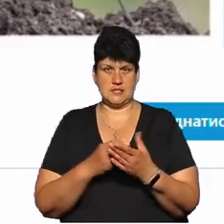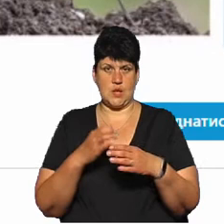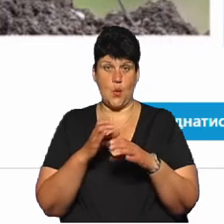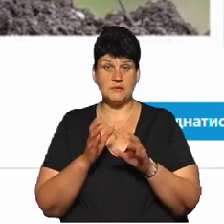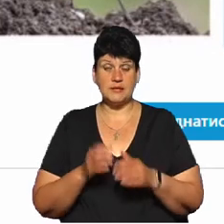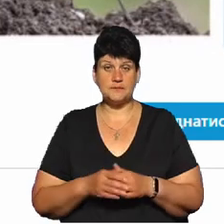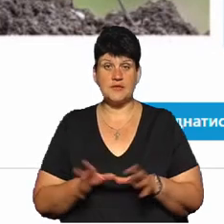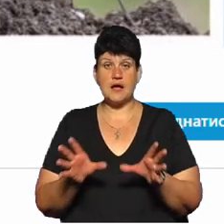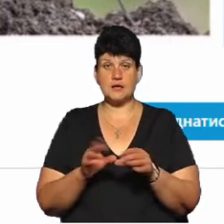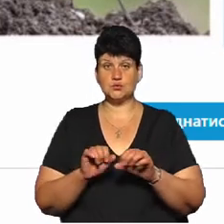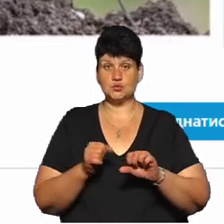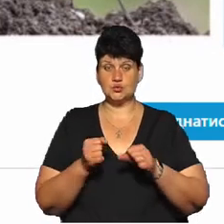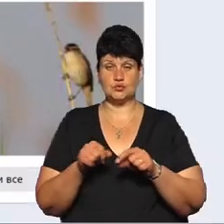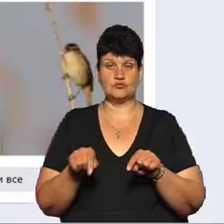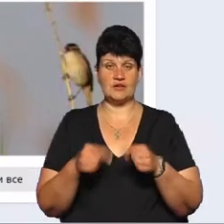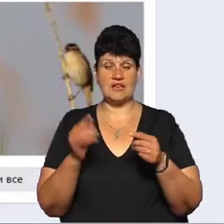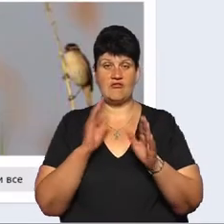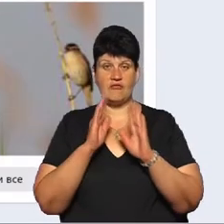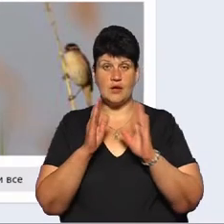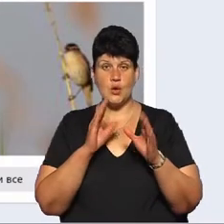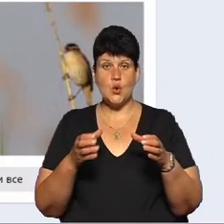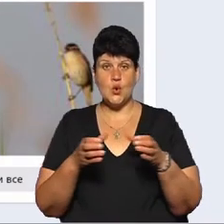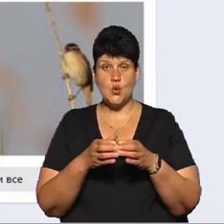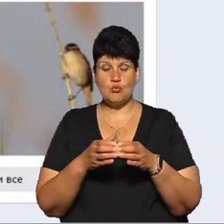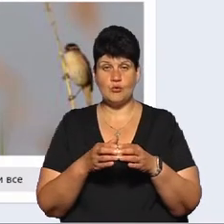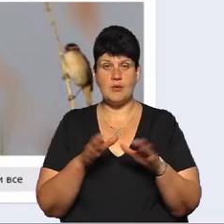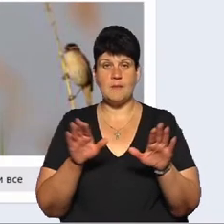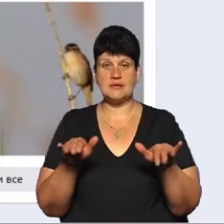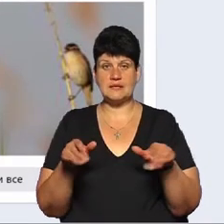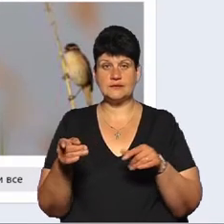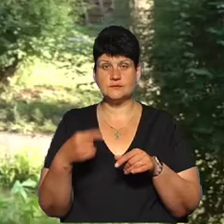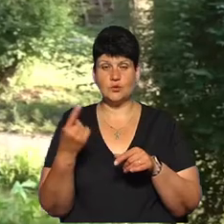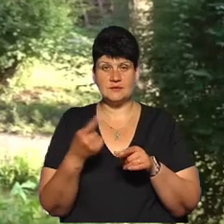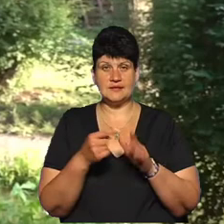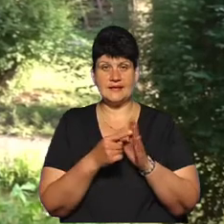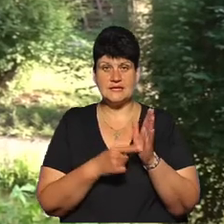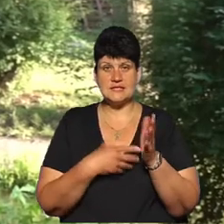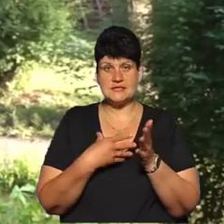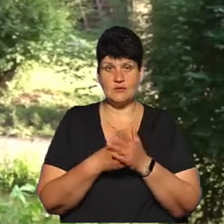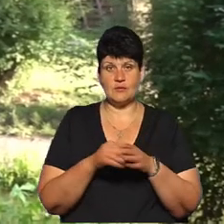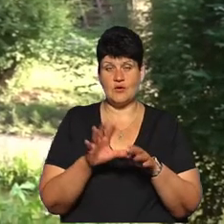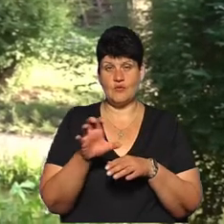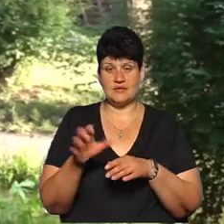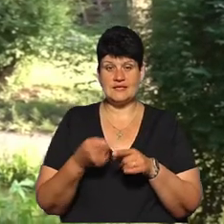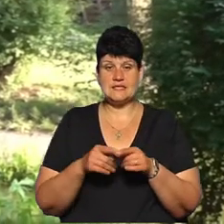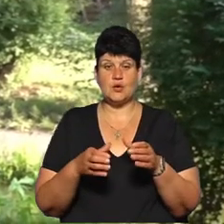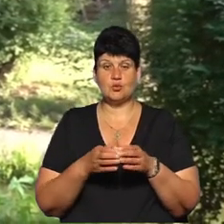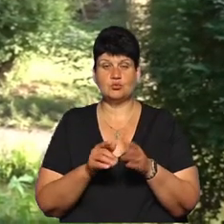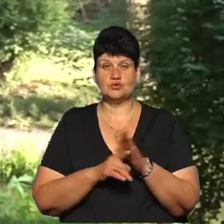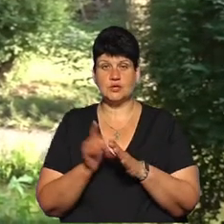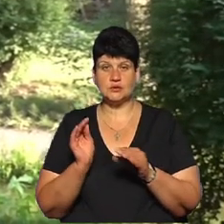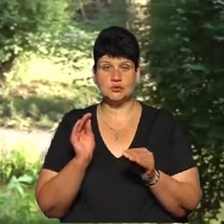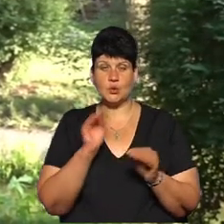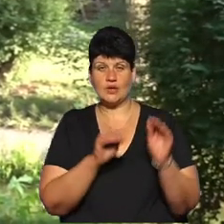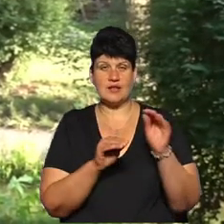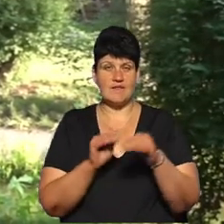вони створили у Фейсбуці групу «Птахи Тернопільщини», де діляться своїми світлинами. До цієї групи почали додаватися відомі фотографи, так